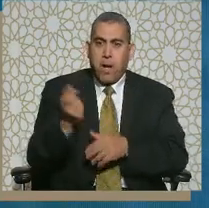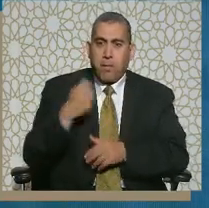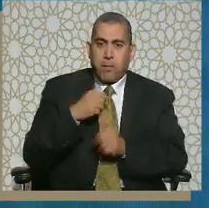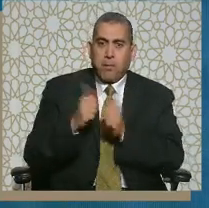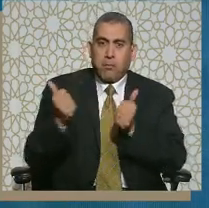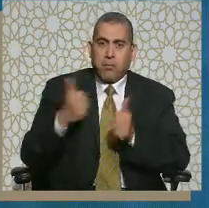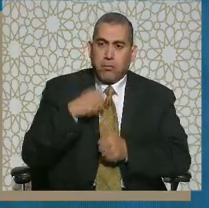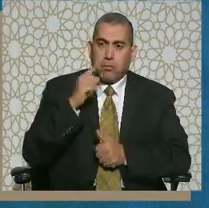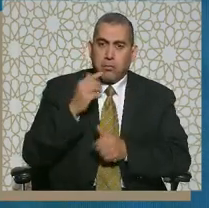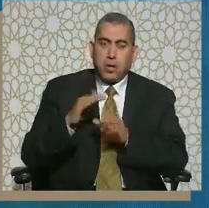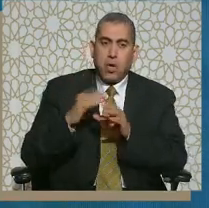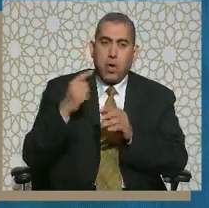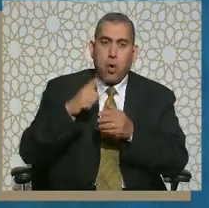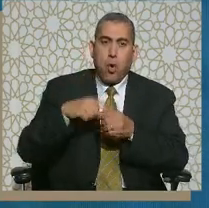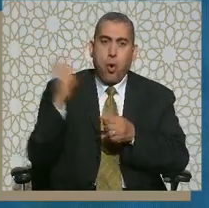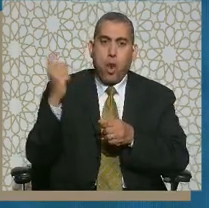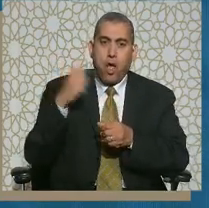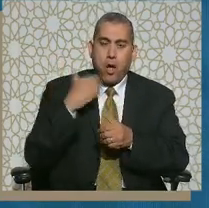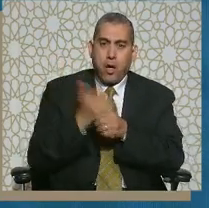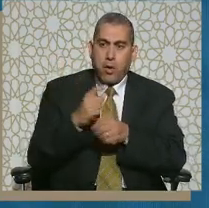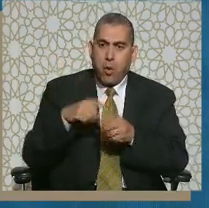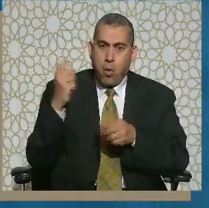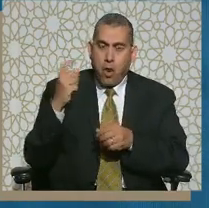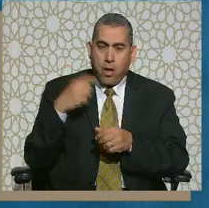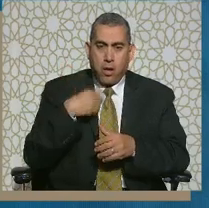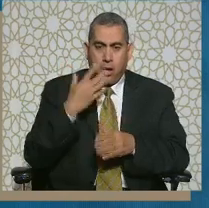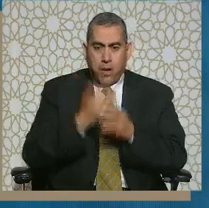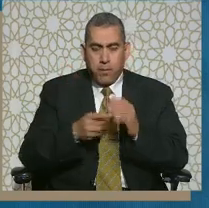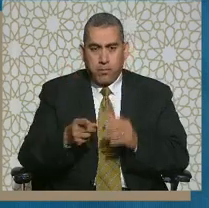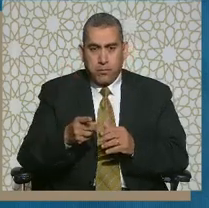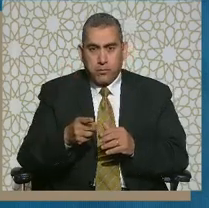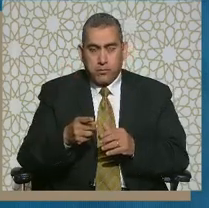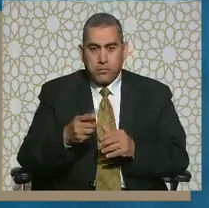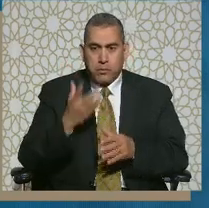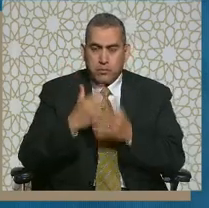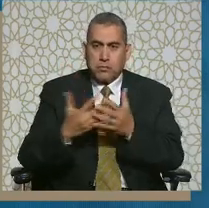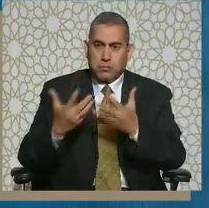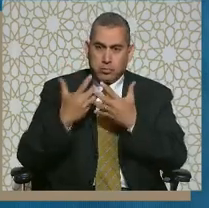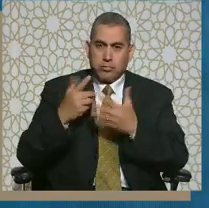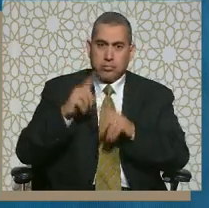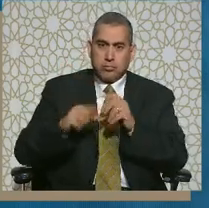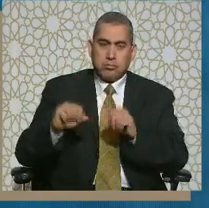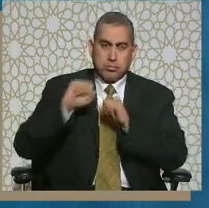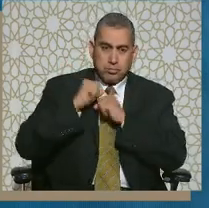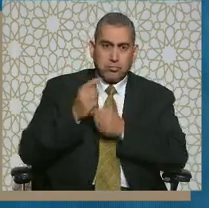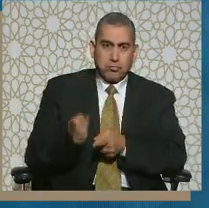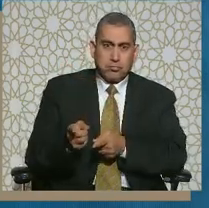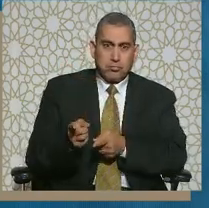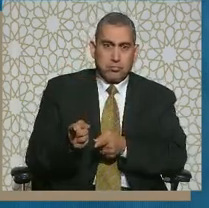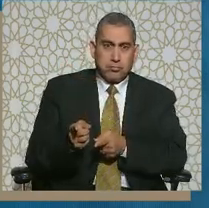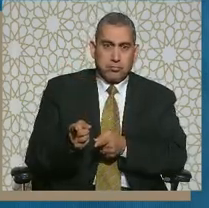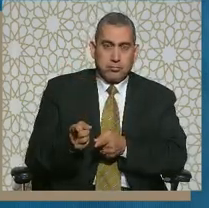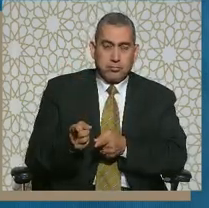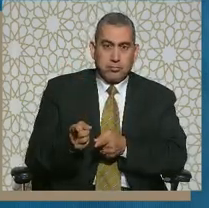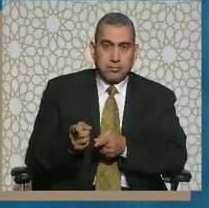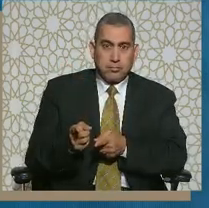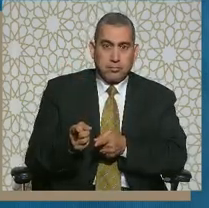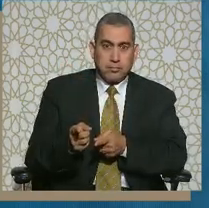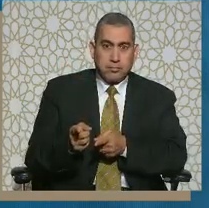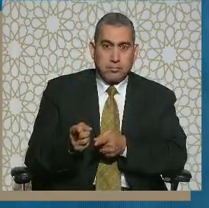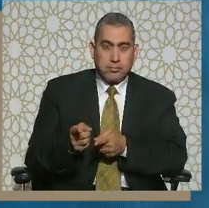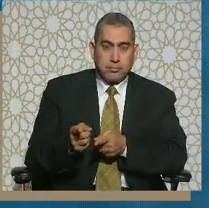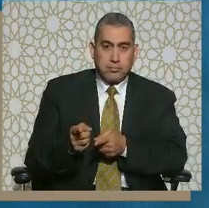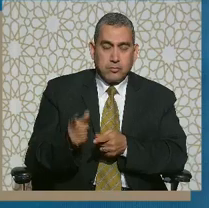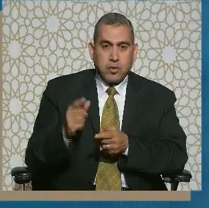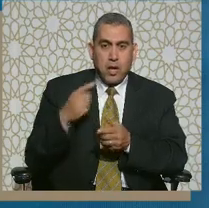امم ا لي ابن بدا يتعدى عليا ام ا رفعت على